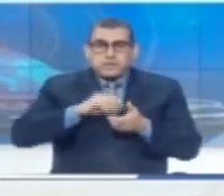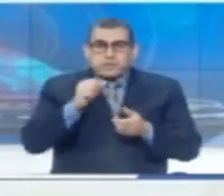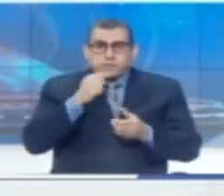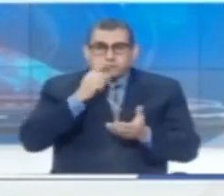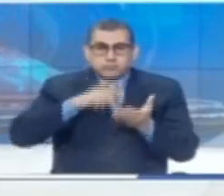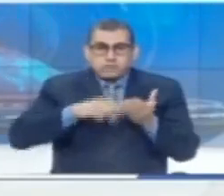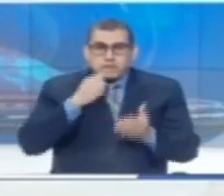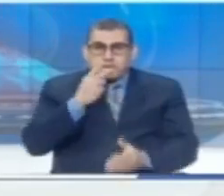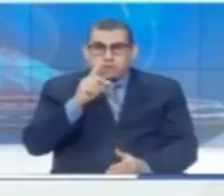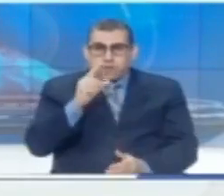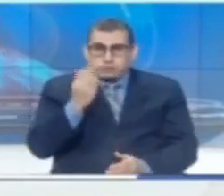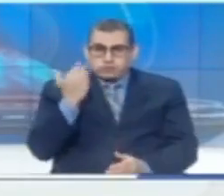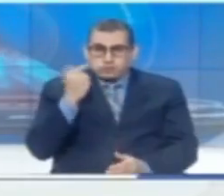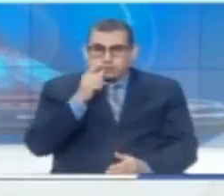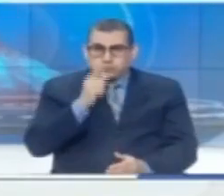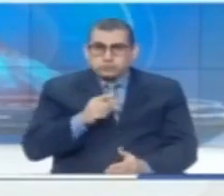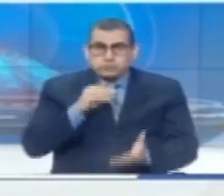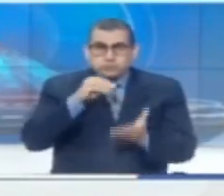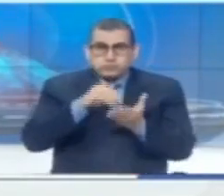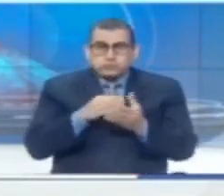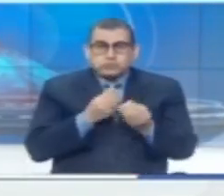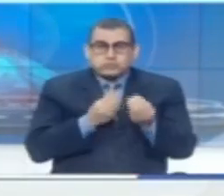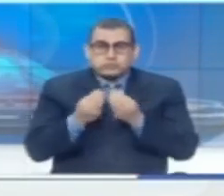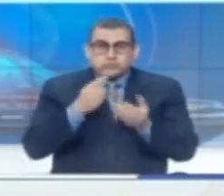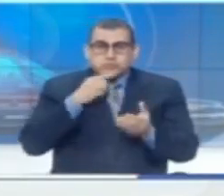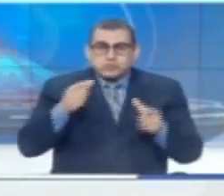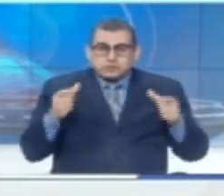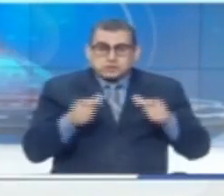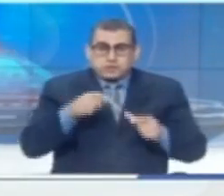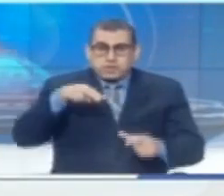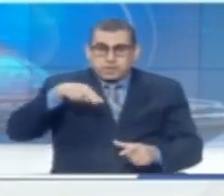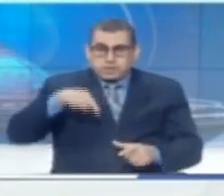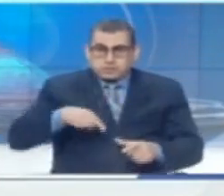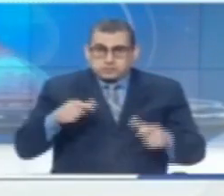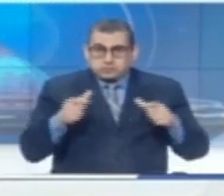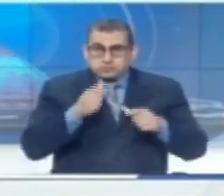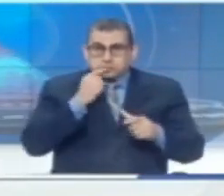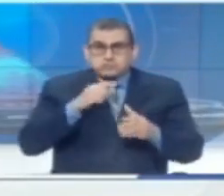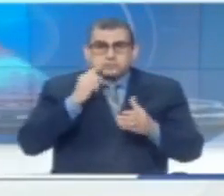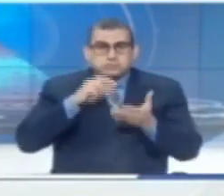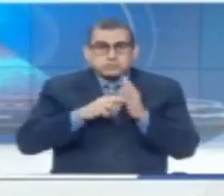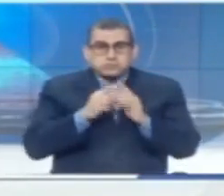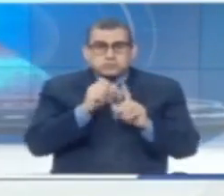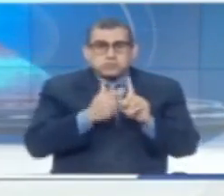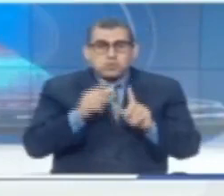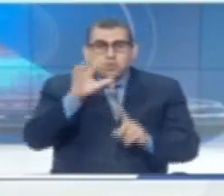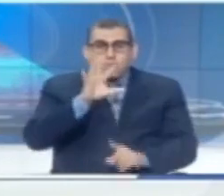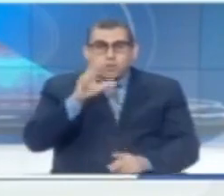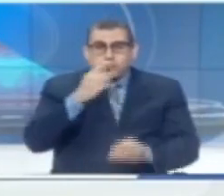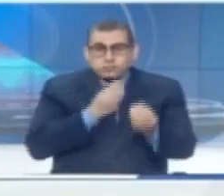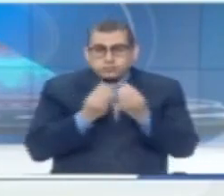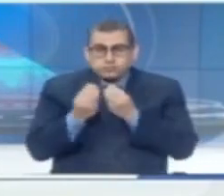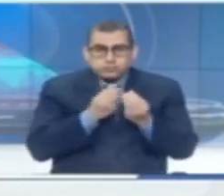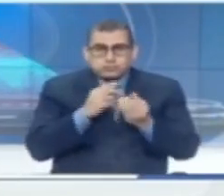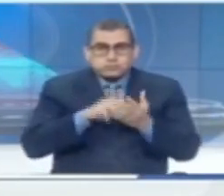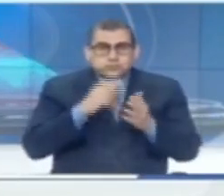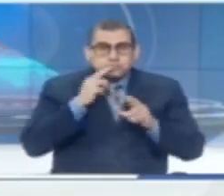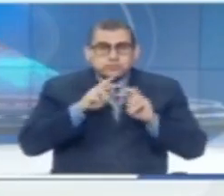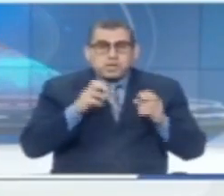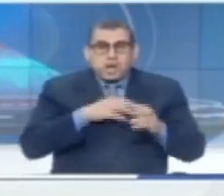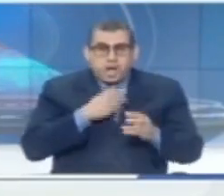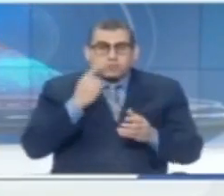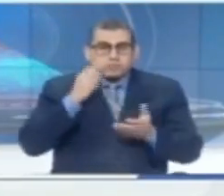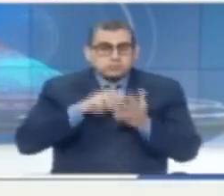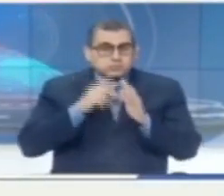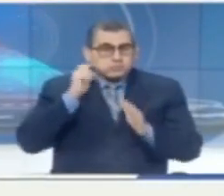في 2015. وفي مستهل الجولة الثامنة أكد المنسق الأوروبي للمفاوضات أن الجولة تبحث رفع